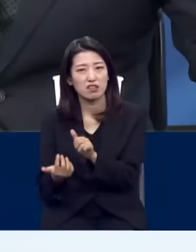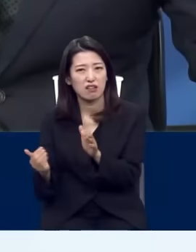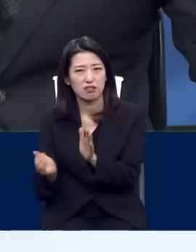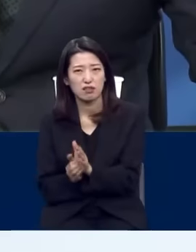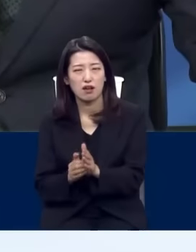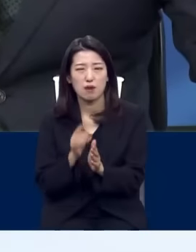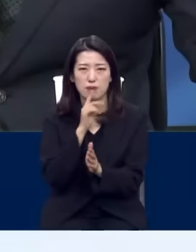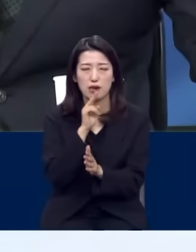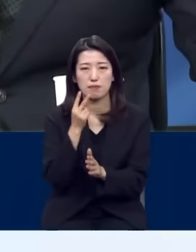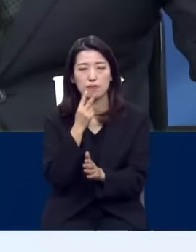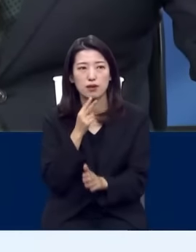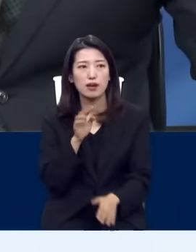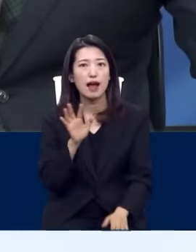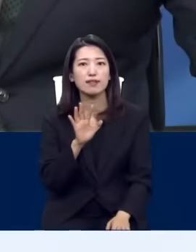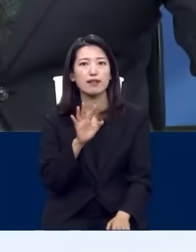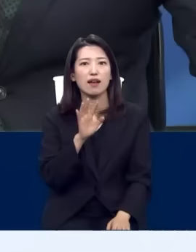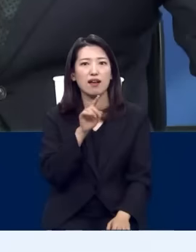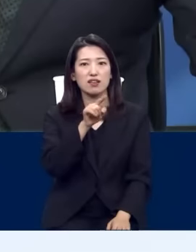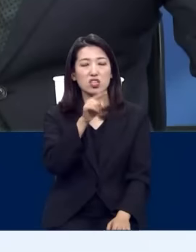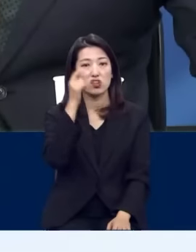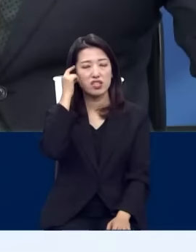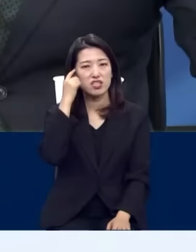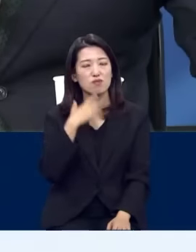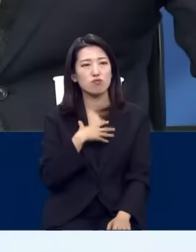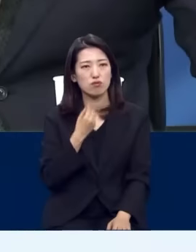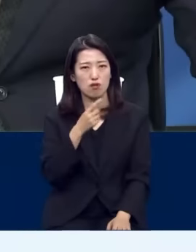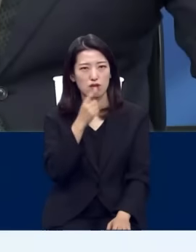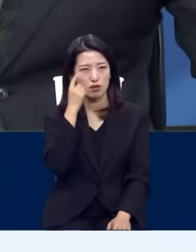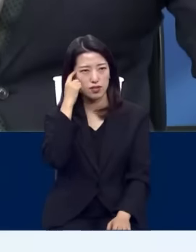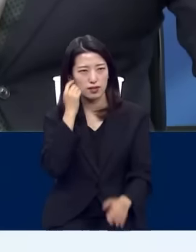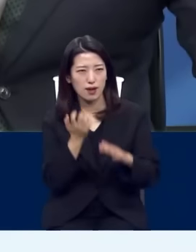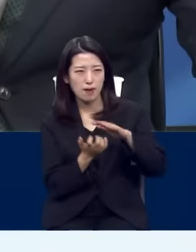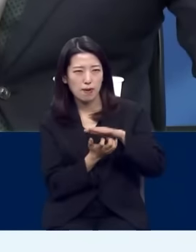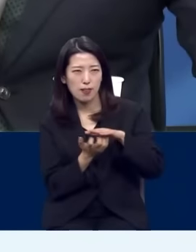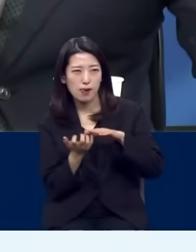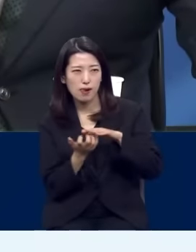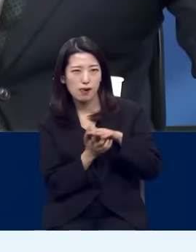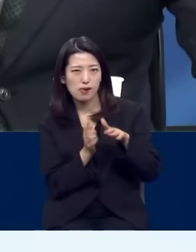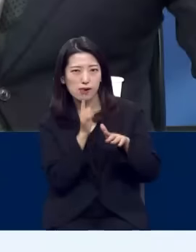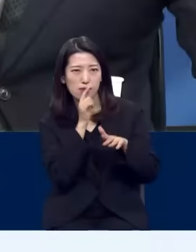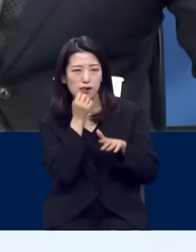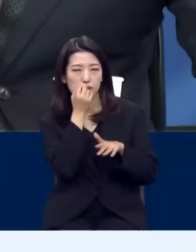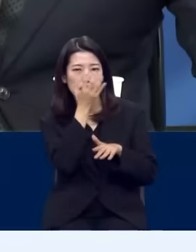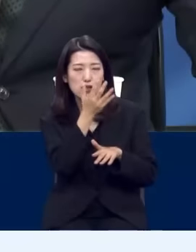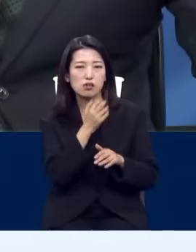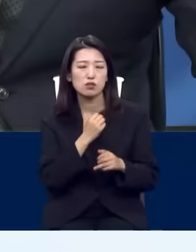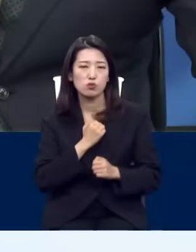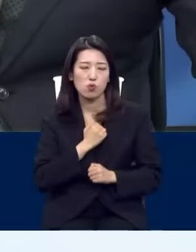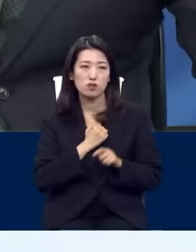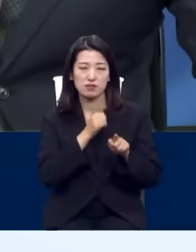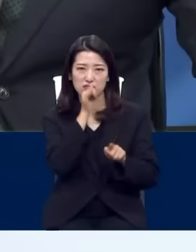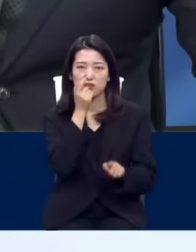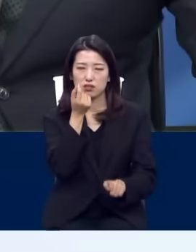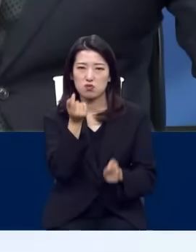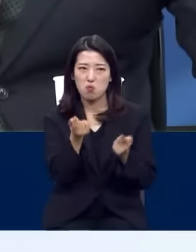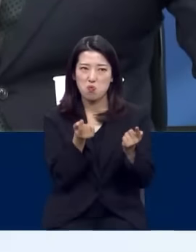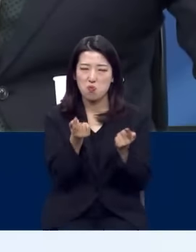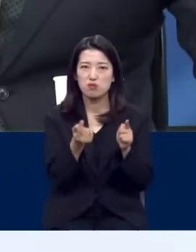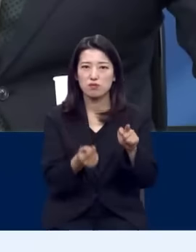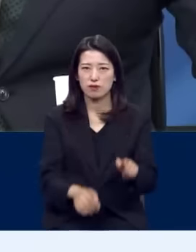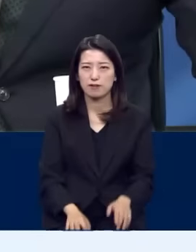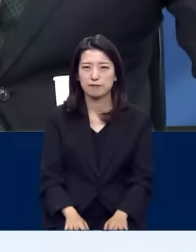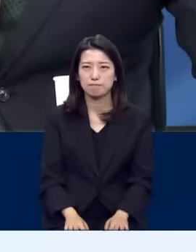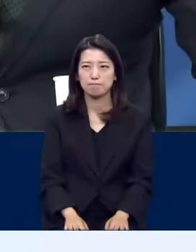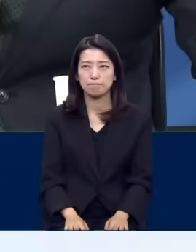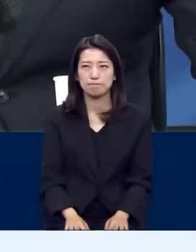보거든요 어떤 계산하 예를 들어서요 정도 수위로 자기가 좀이 겁박을 좀 하면 어 당사자들이 좀 이제 자신을 돌봐 주지